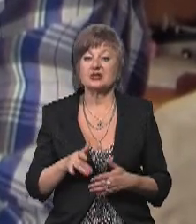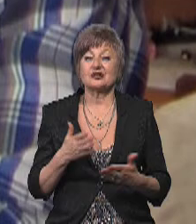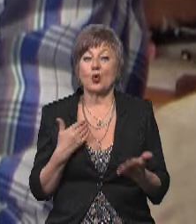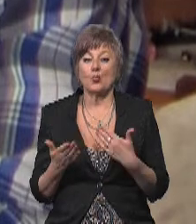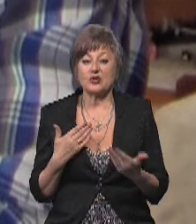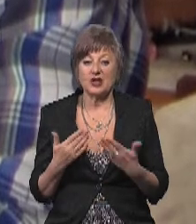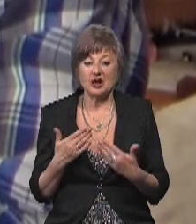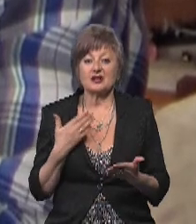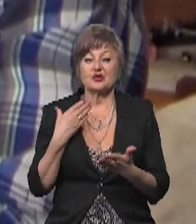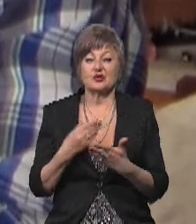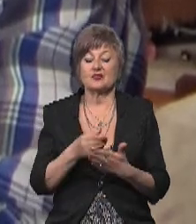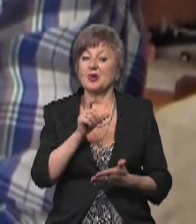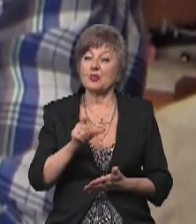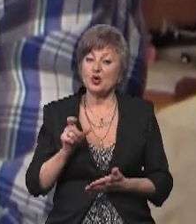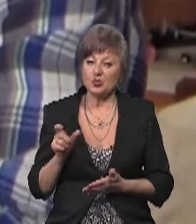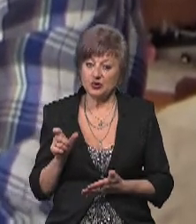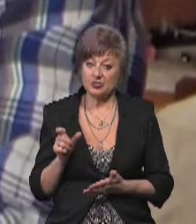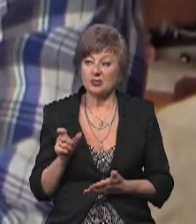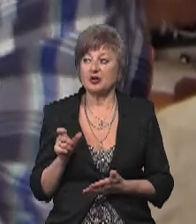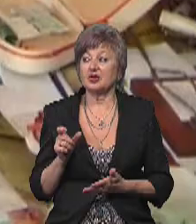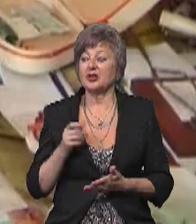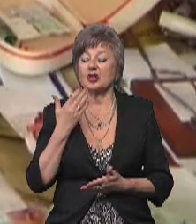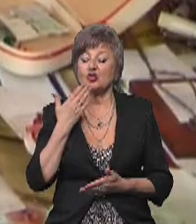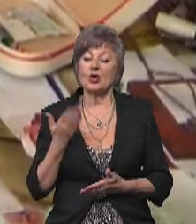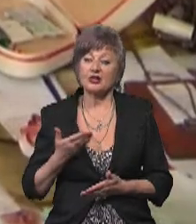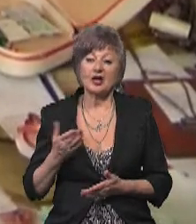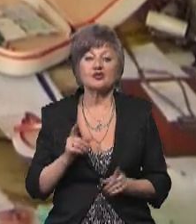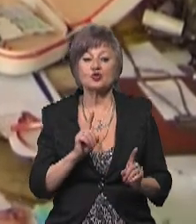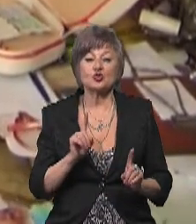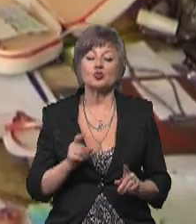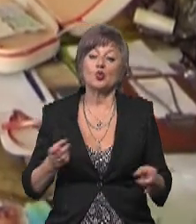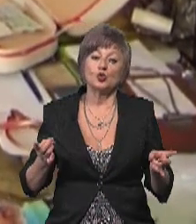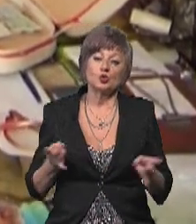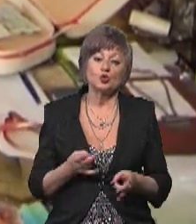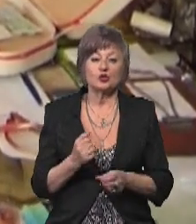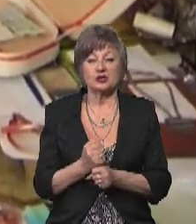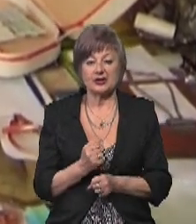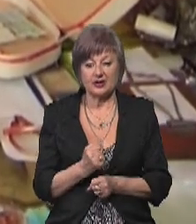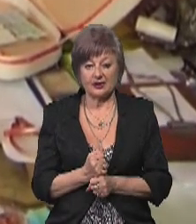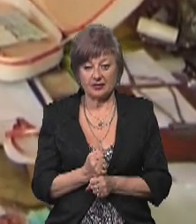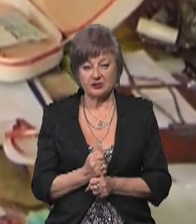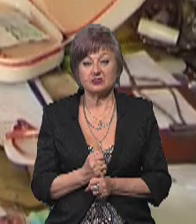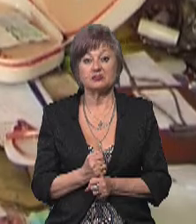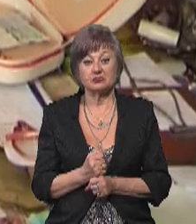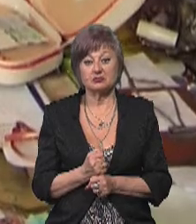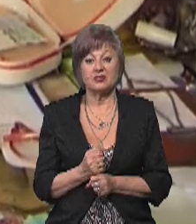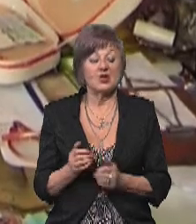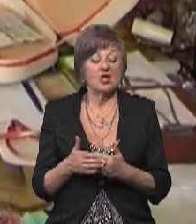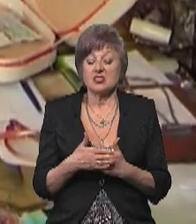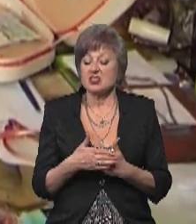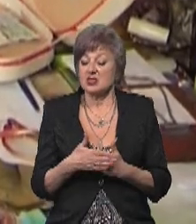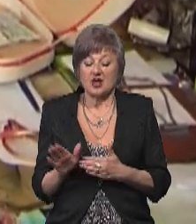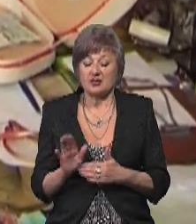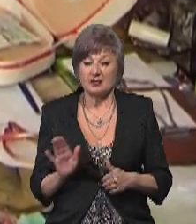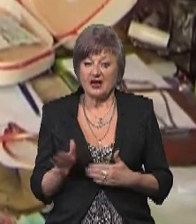спілкуючись зі своїми клієнтами, розповідають, що треба їм робити. Тобто не відкривати постороннім